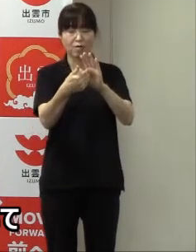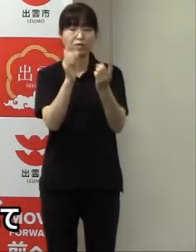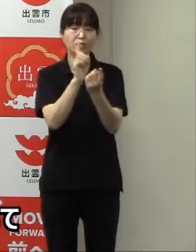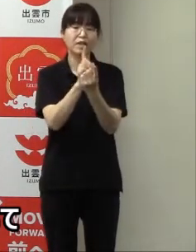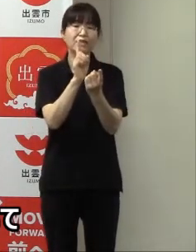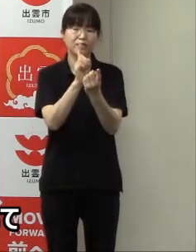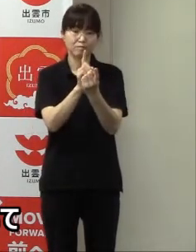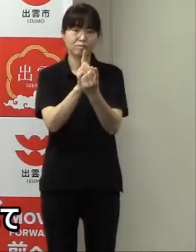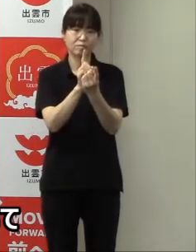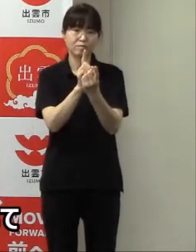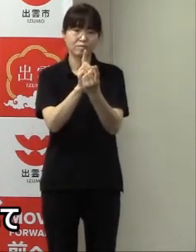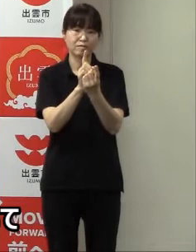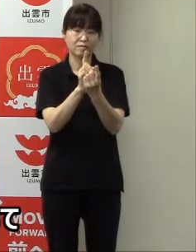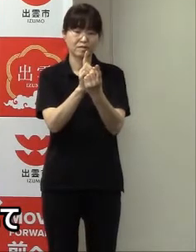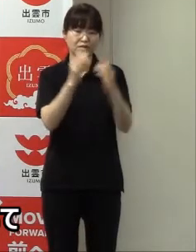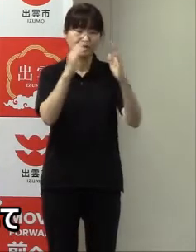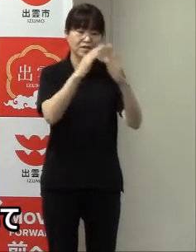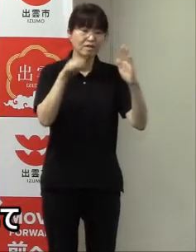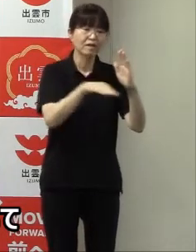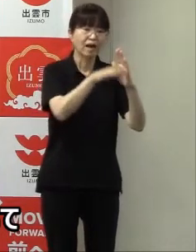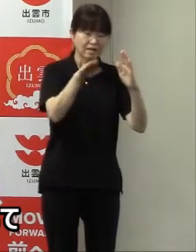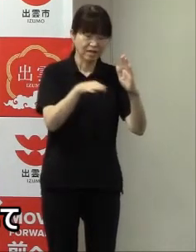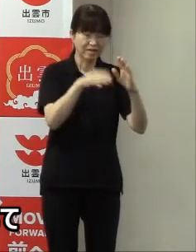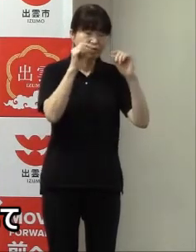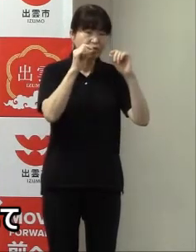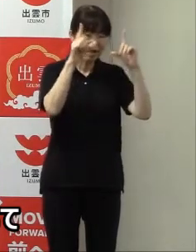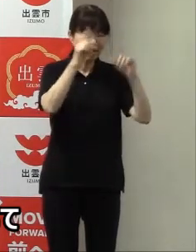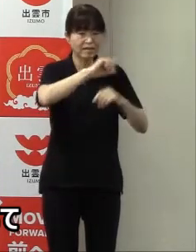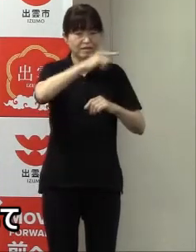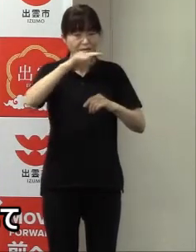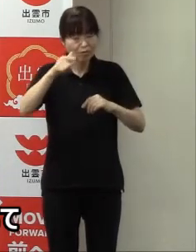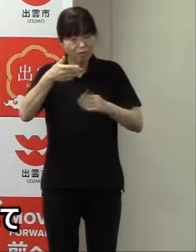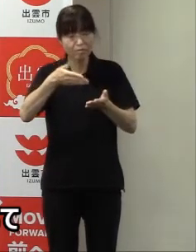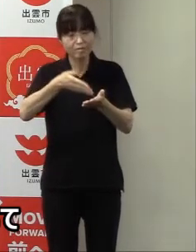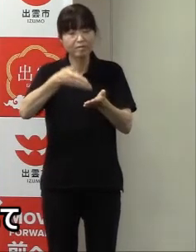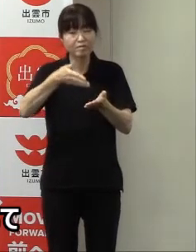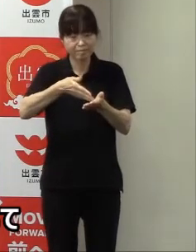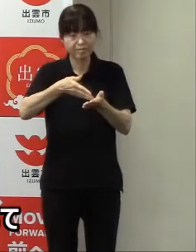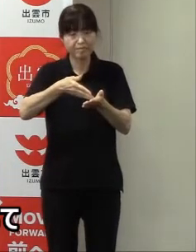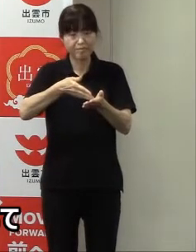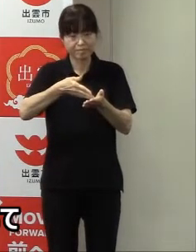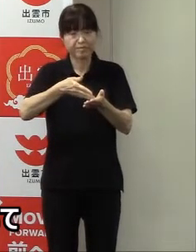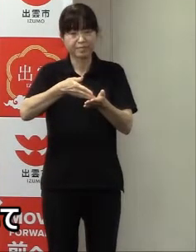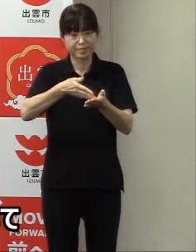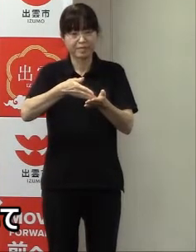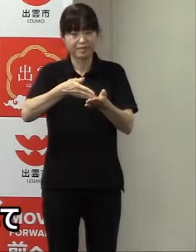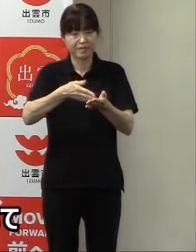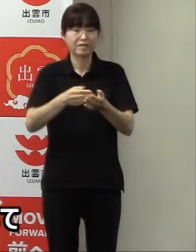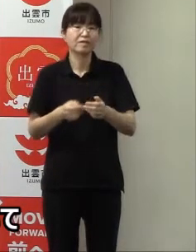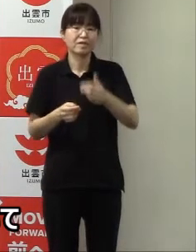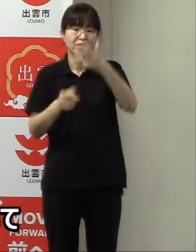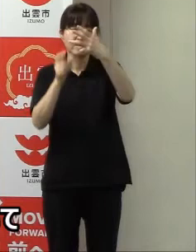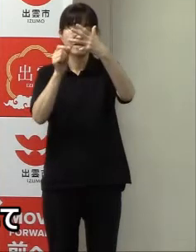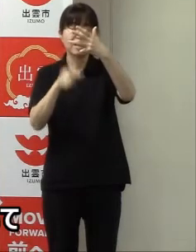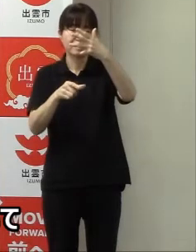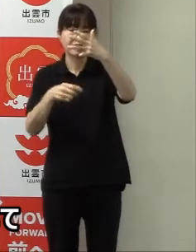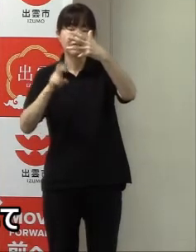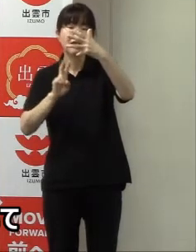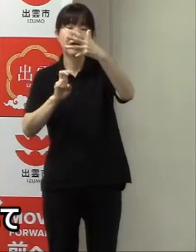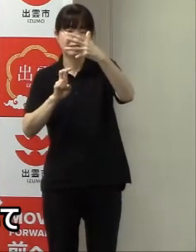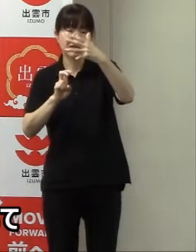まして、家庭への啓発などを行っていただくという形で、先般20日にですね、校長会を開催